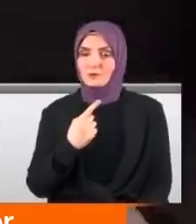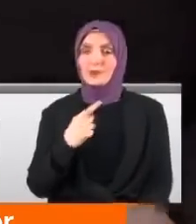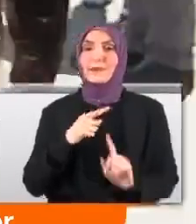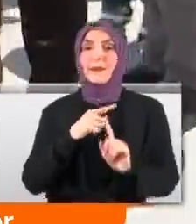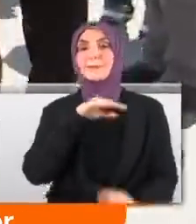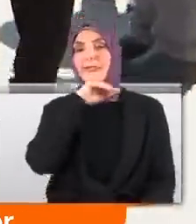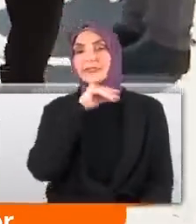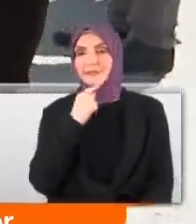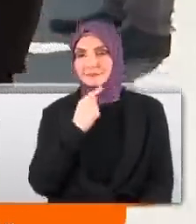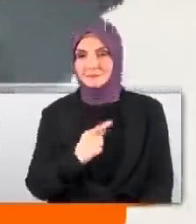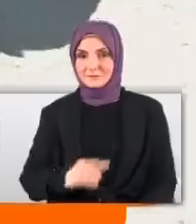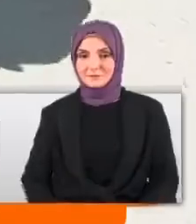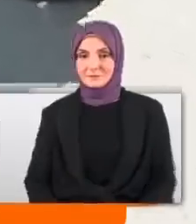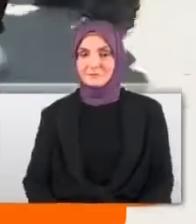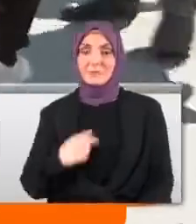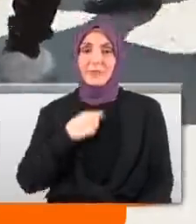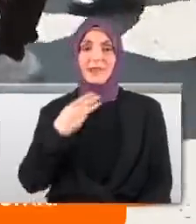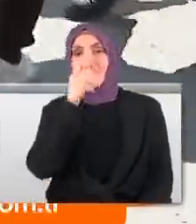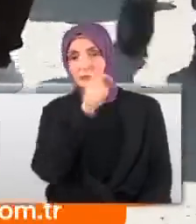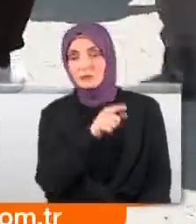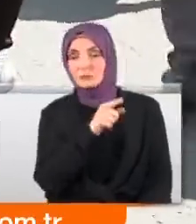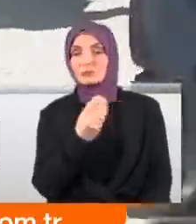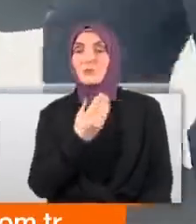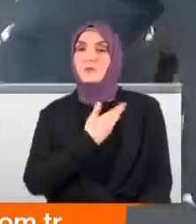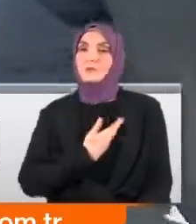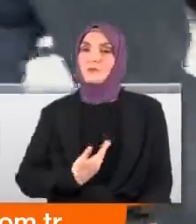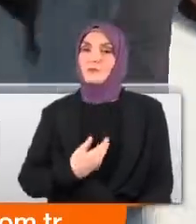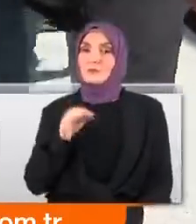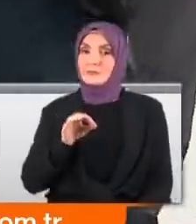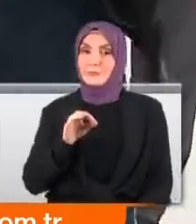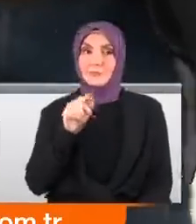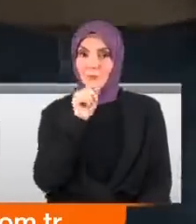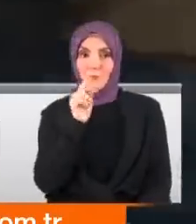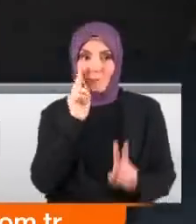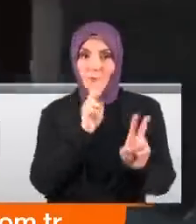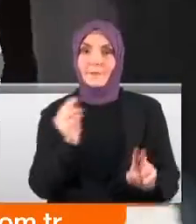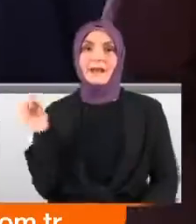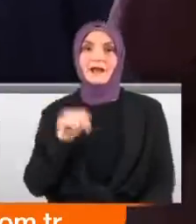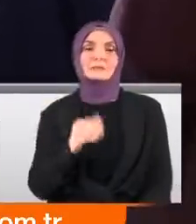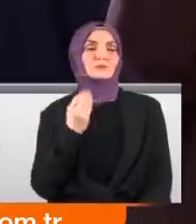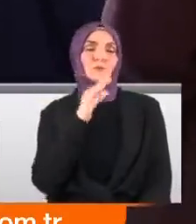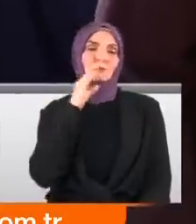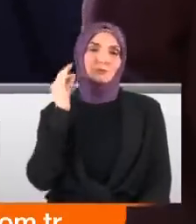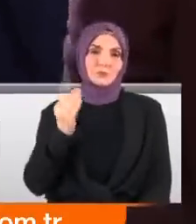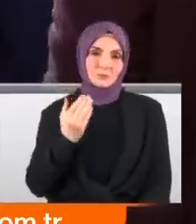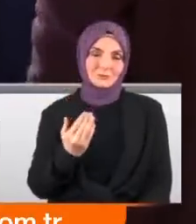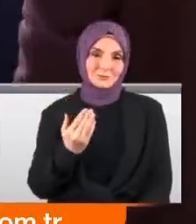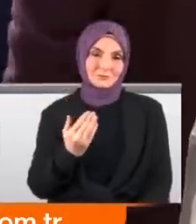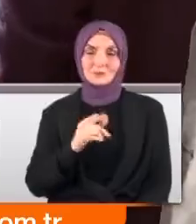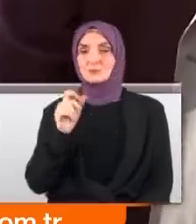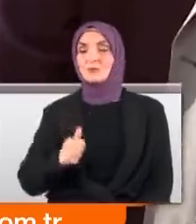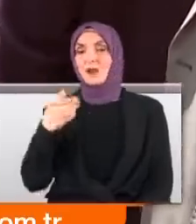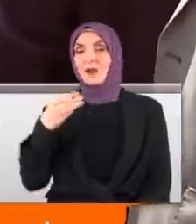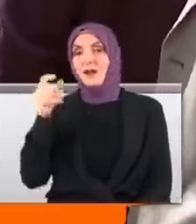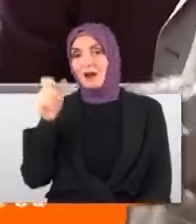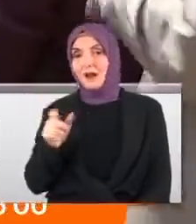Tayyip dede. Ben Erdoğan'ı çok seviyorum. Şu an onları görmeye geldim. Çok mutluyum. Cumhurbaşkanı Erdoğan yaşam